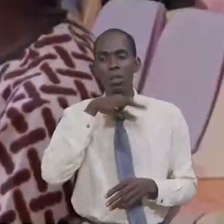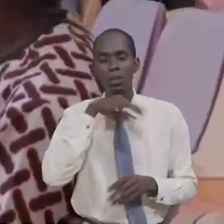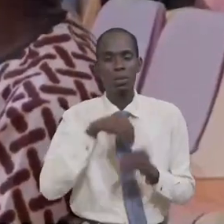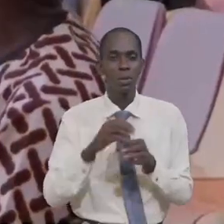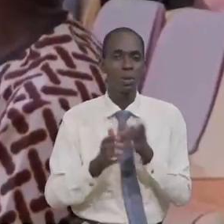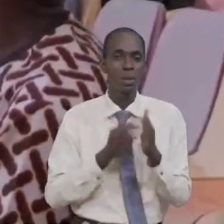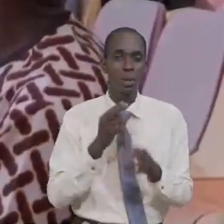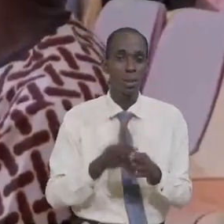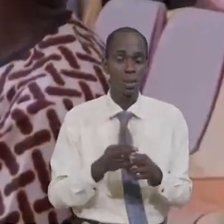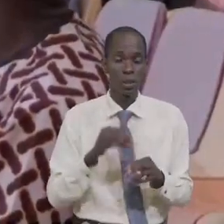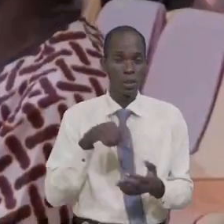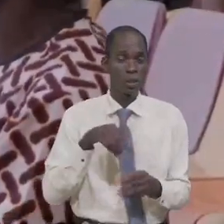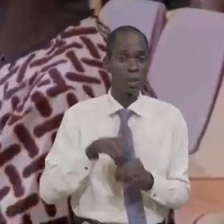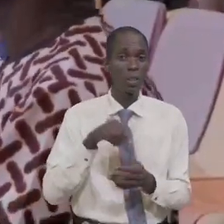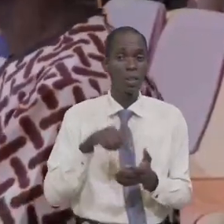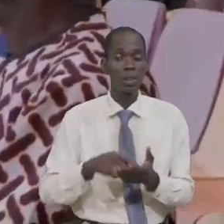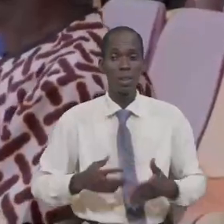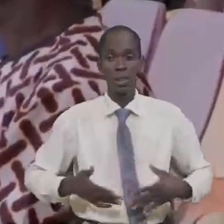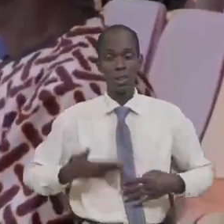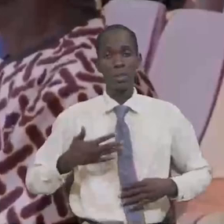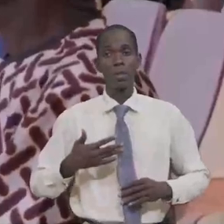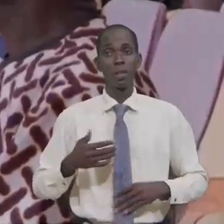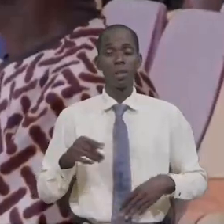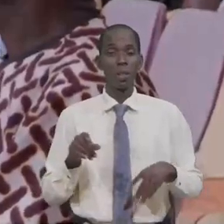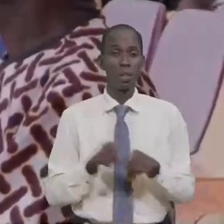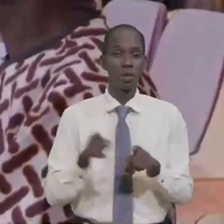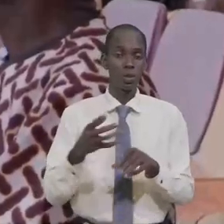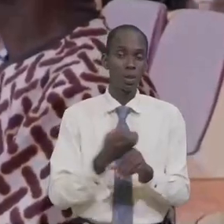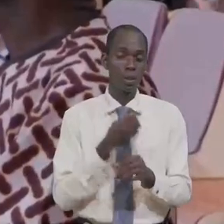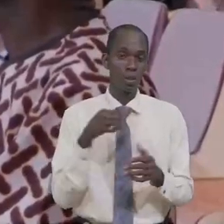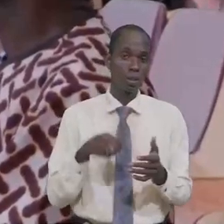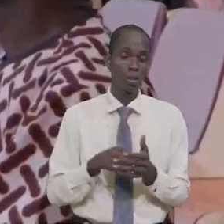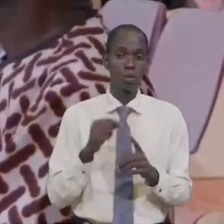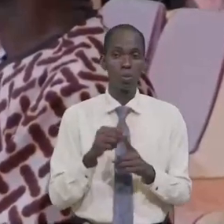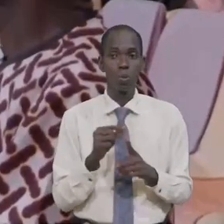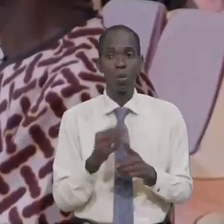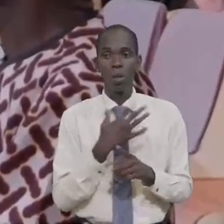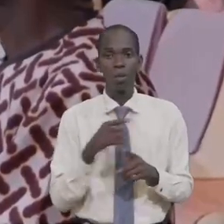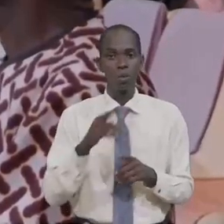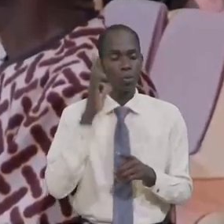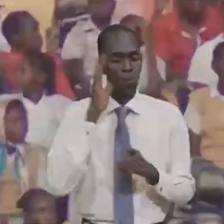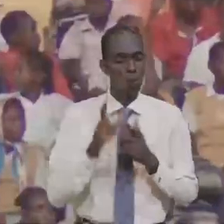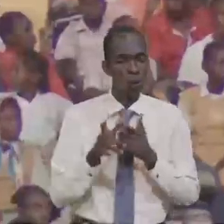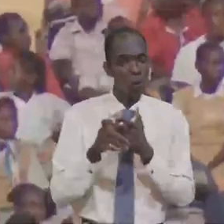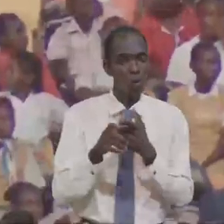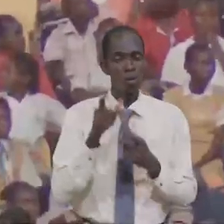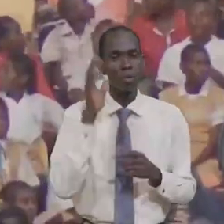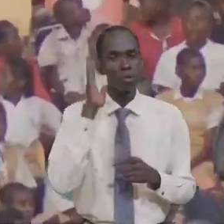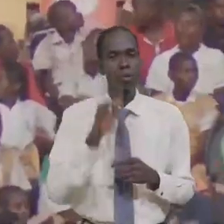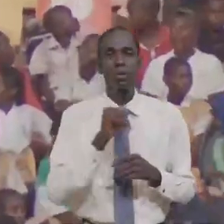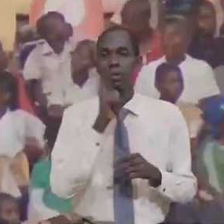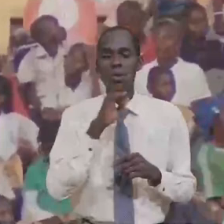comme tu prends cette parole à coeur tu vas courir courir et tu seras un parallèle